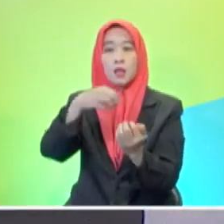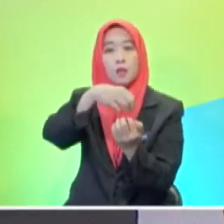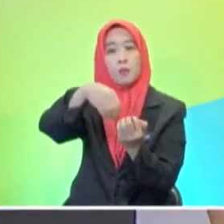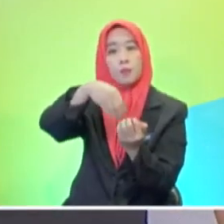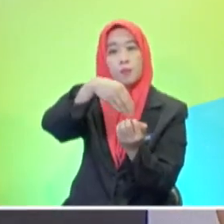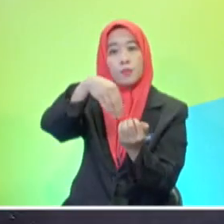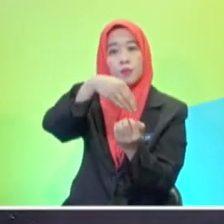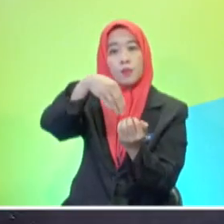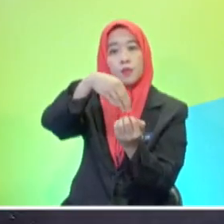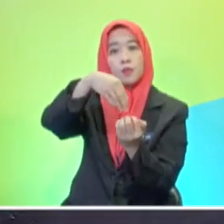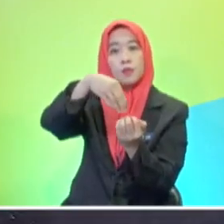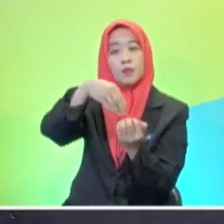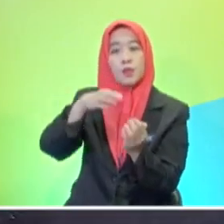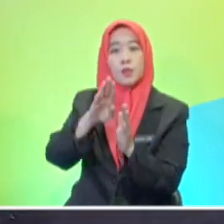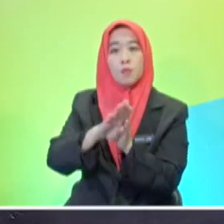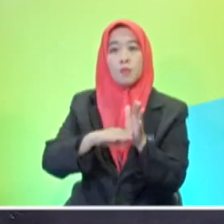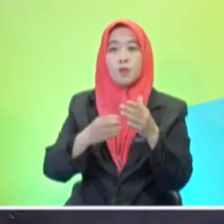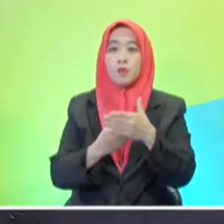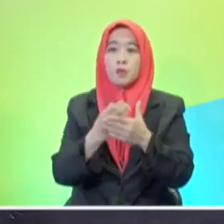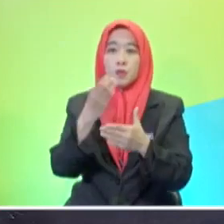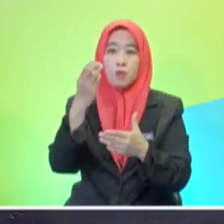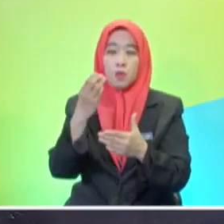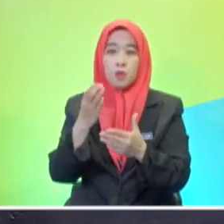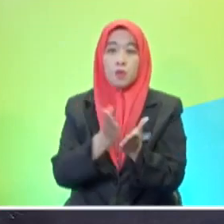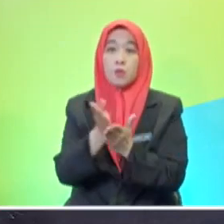bercambar. Okey. Seterusnya cikgu. Ya.